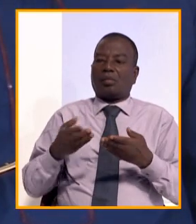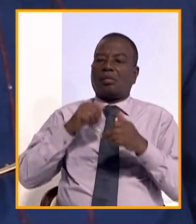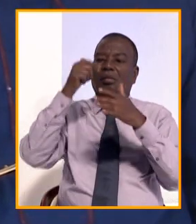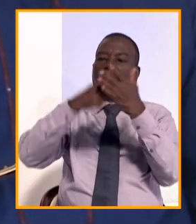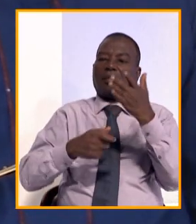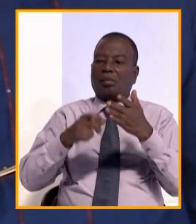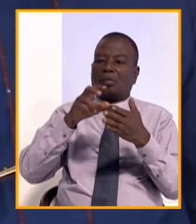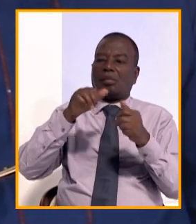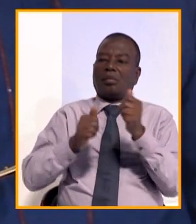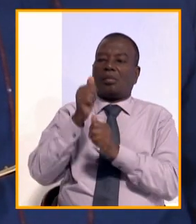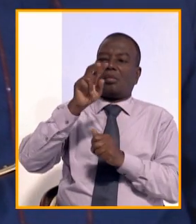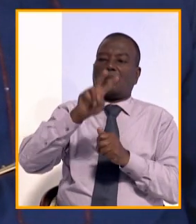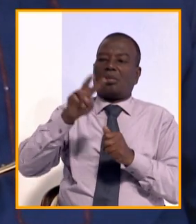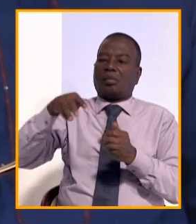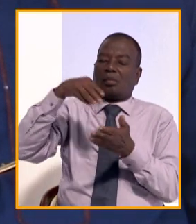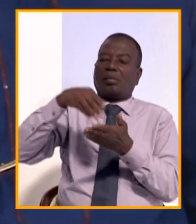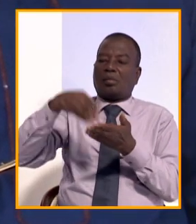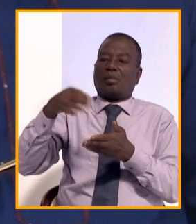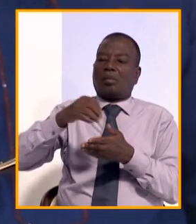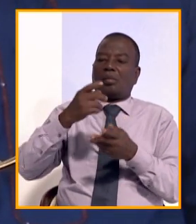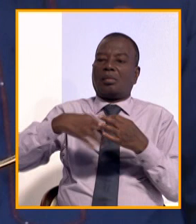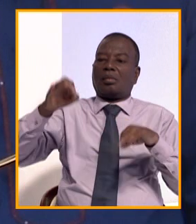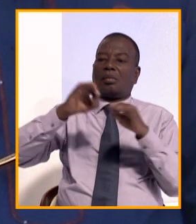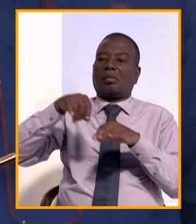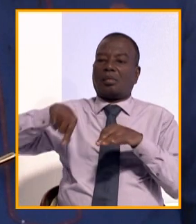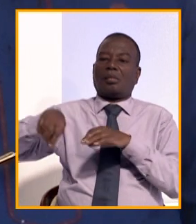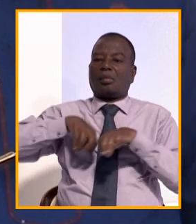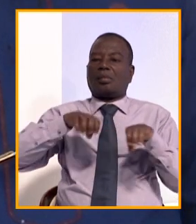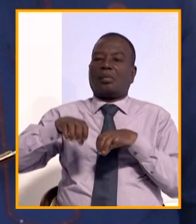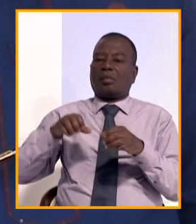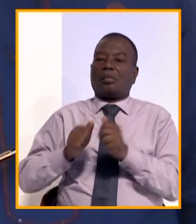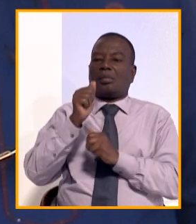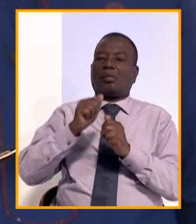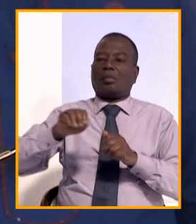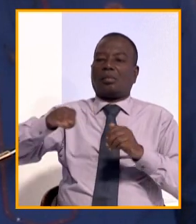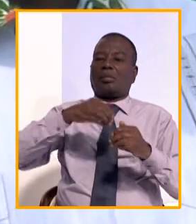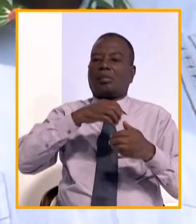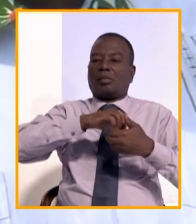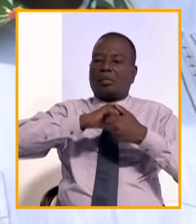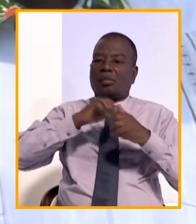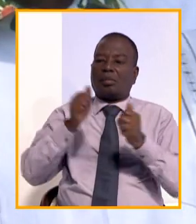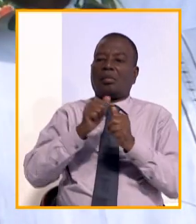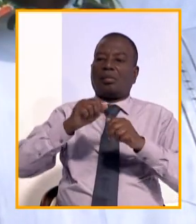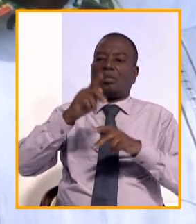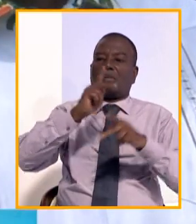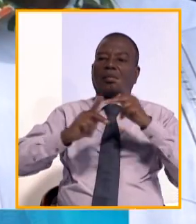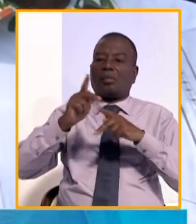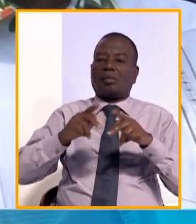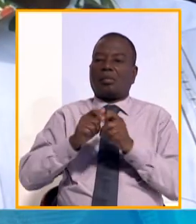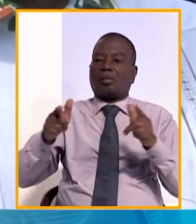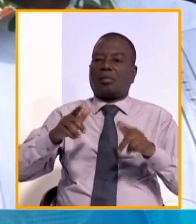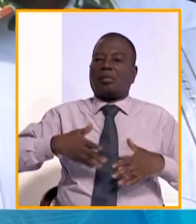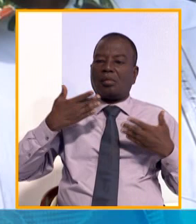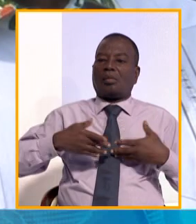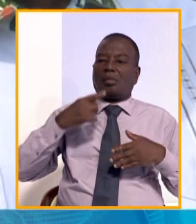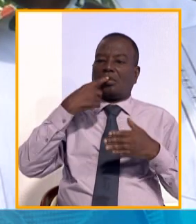dons, plus de 22 millions de francs CFA. Il est important que nous fassions preuve de solidarité envers nos populations. La plus grande satisfaction qu'on a,